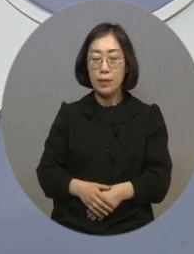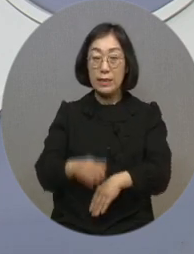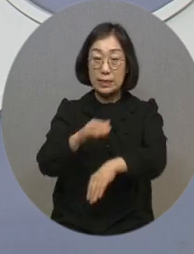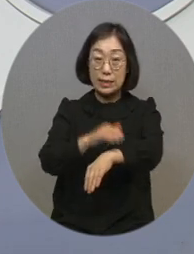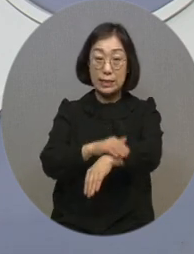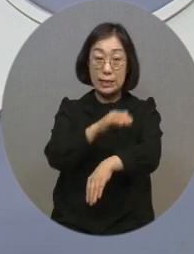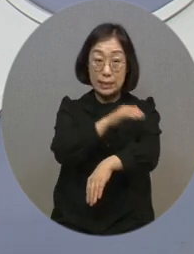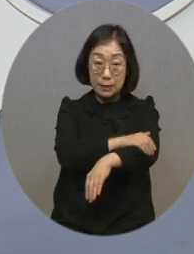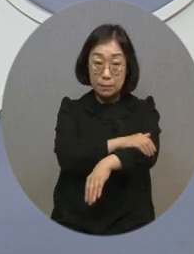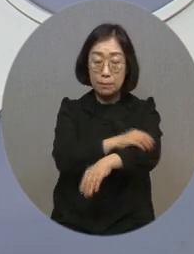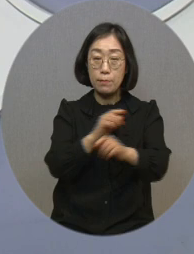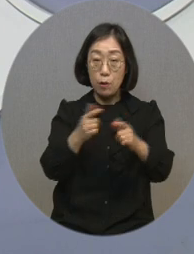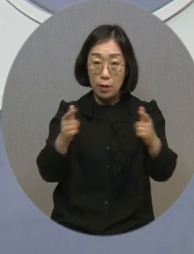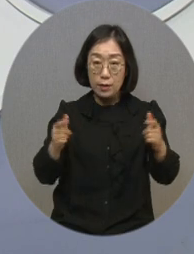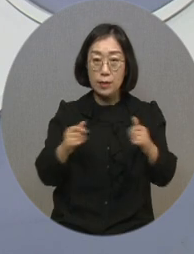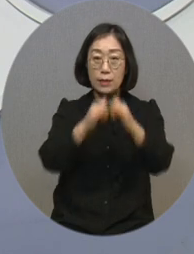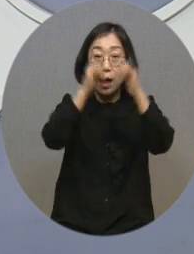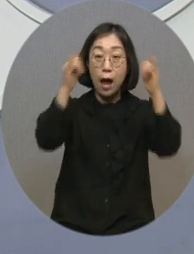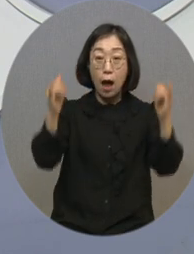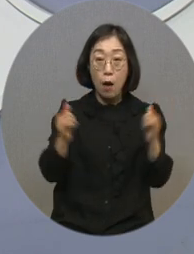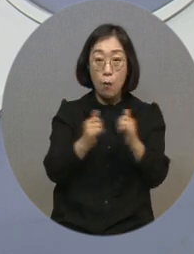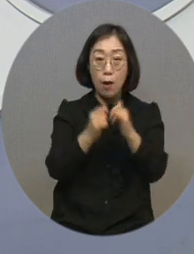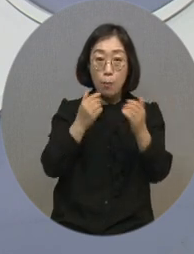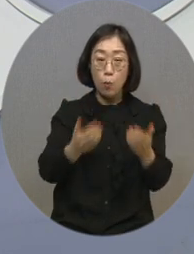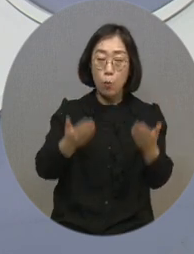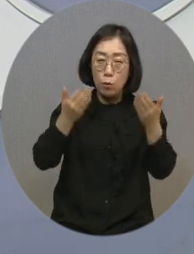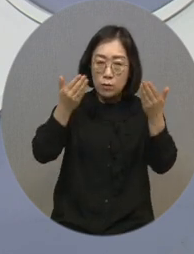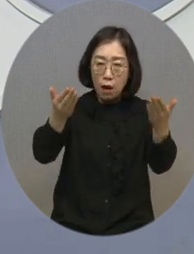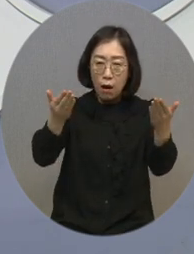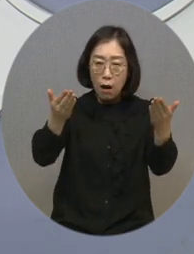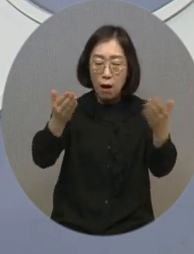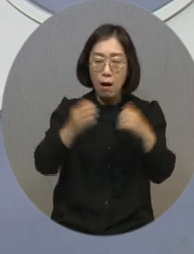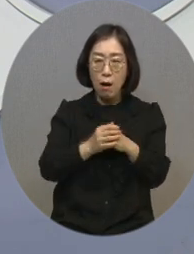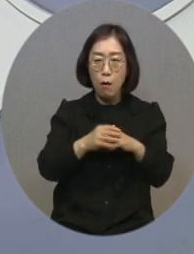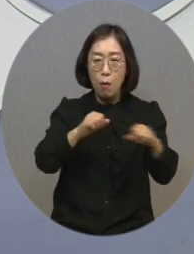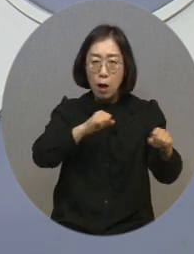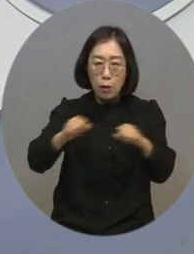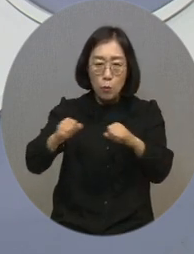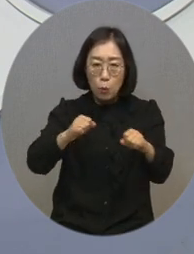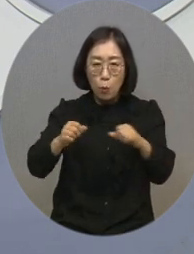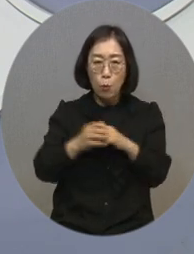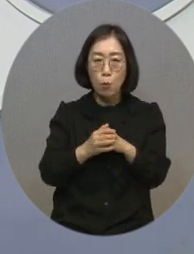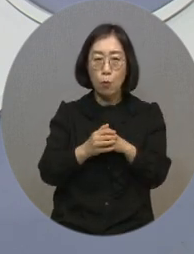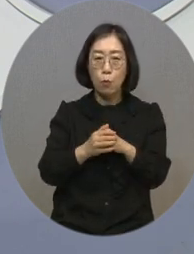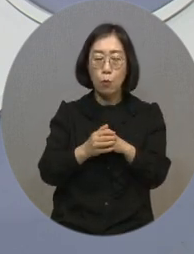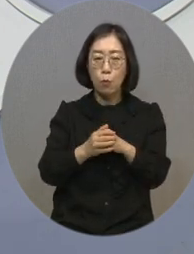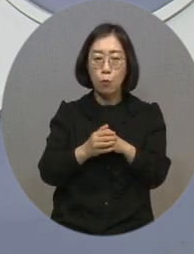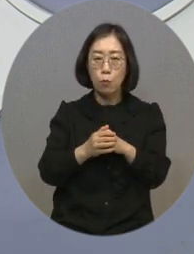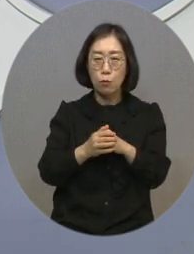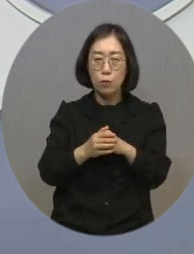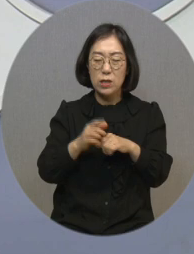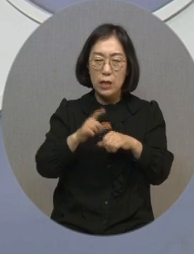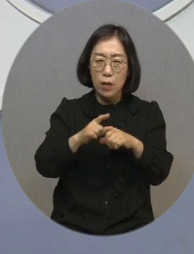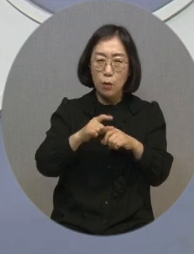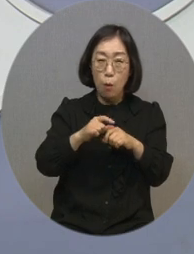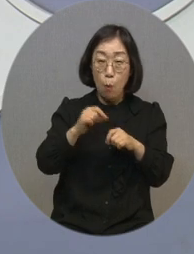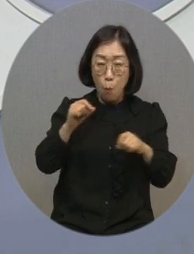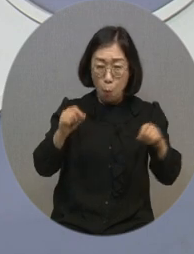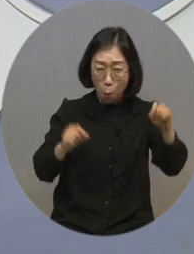실무 수습이라든지 아니면은 이제 사회봉사 같은 거를 좀 늦게까지, 그리고 이제